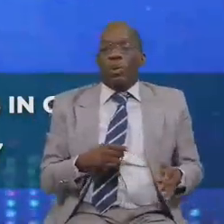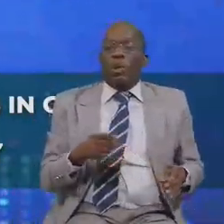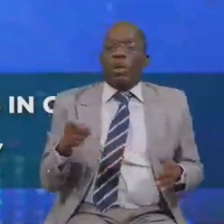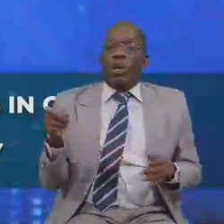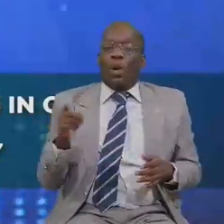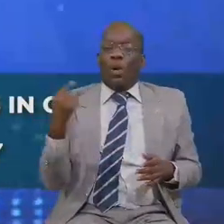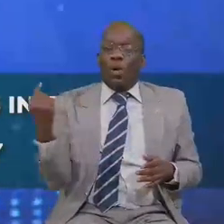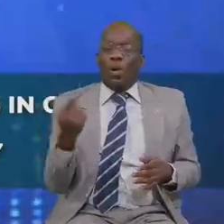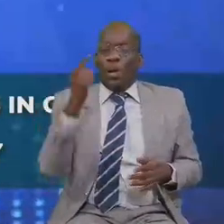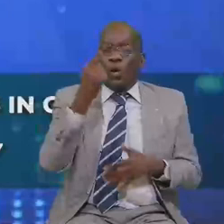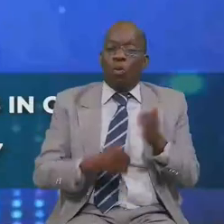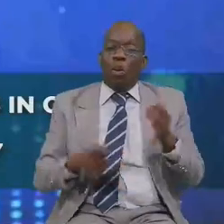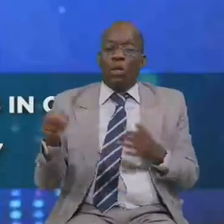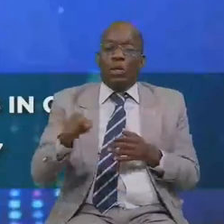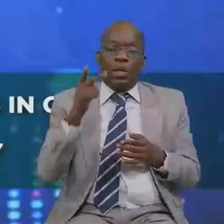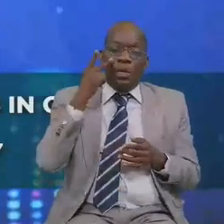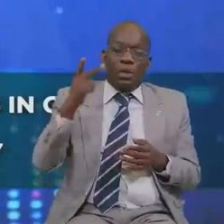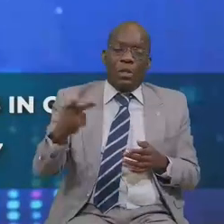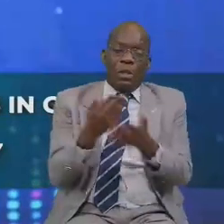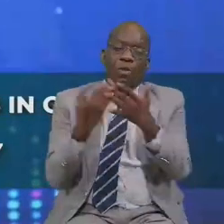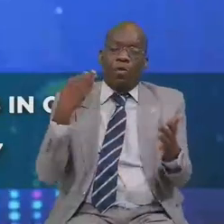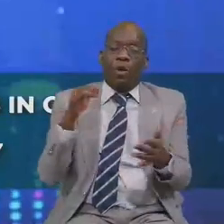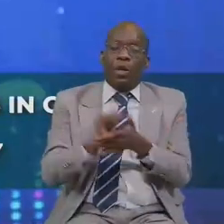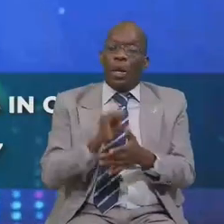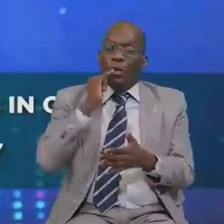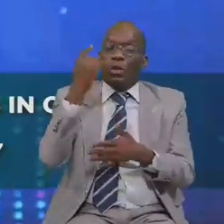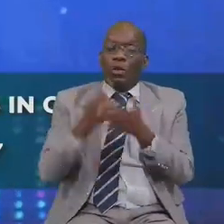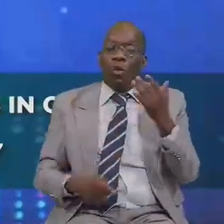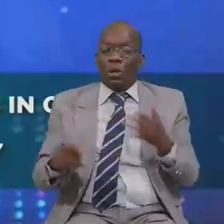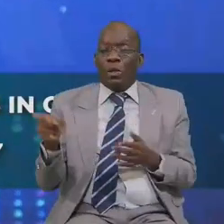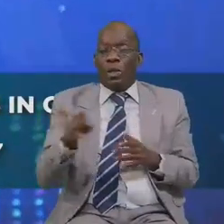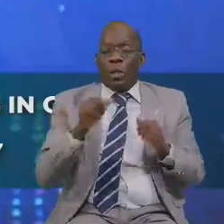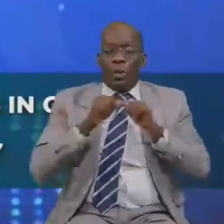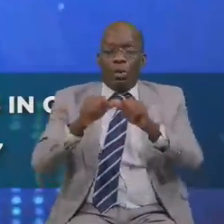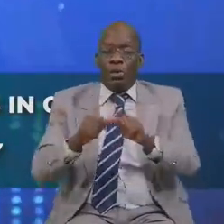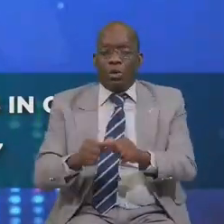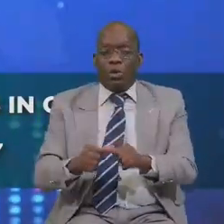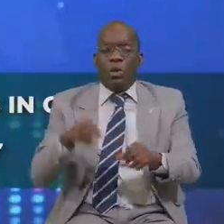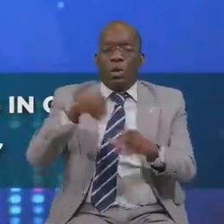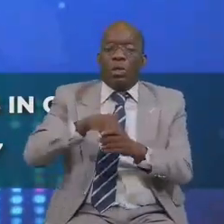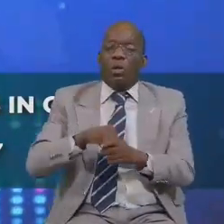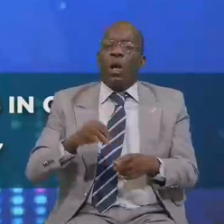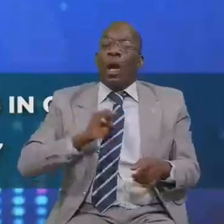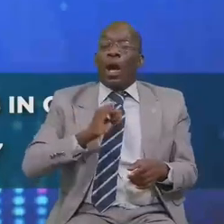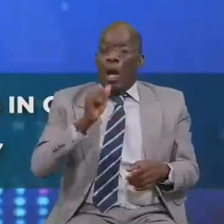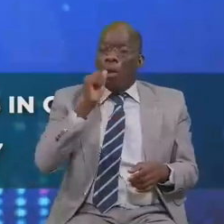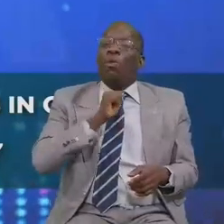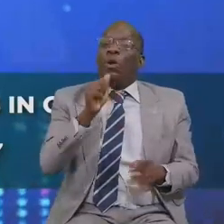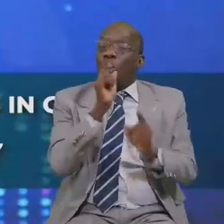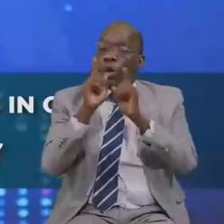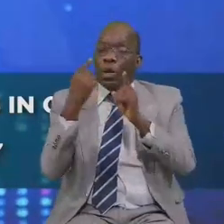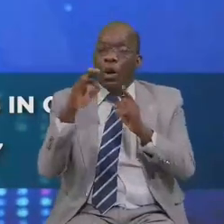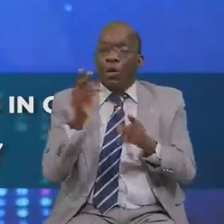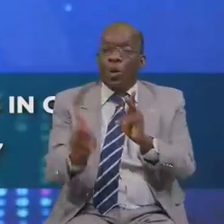vu avant. C'est dedans, ils continuent. Je ne parle pas de ceux-là qui